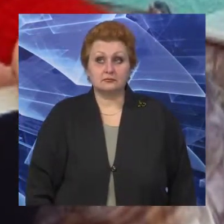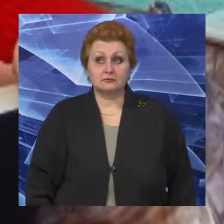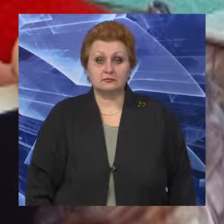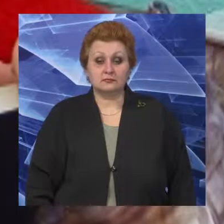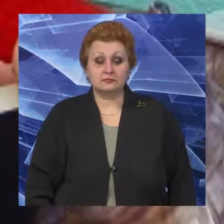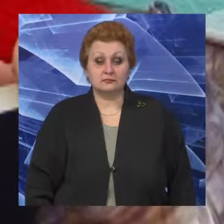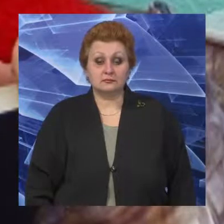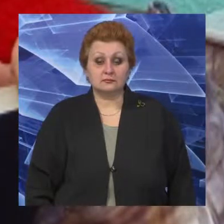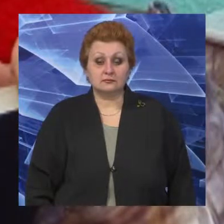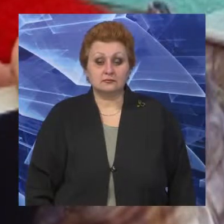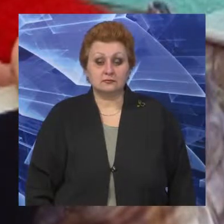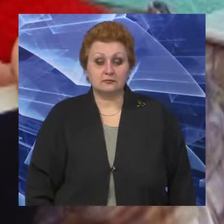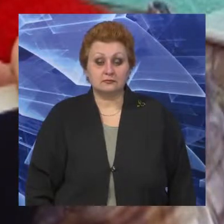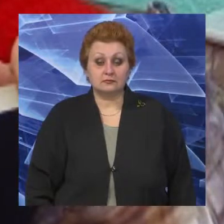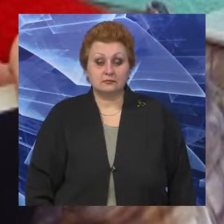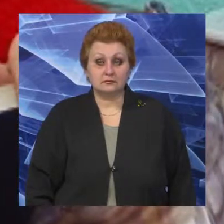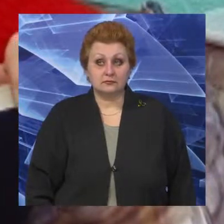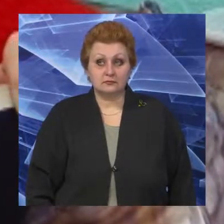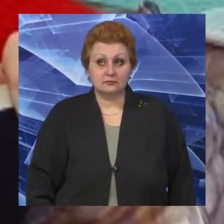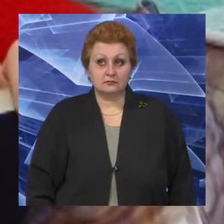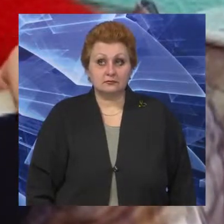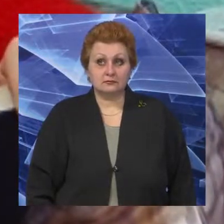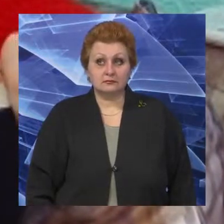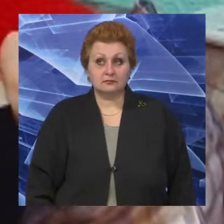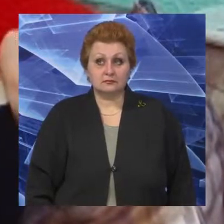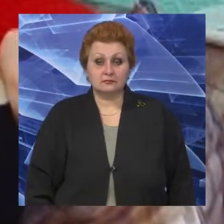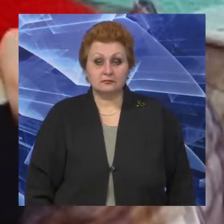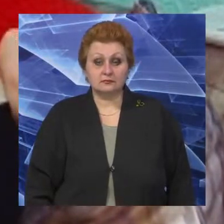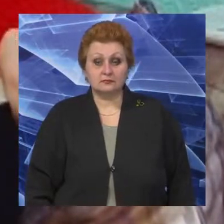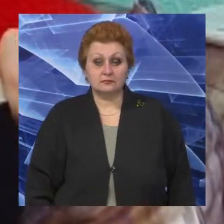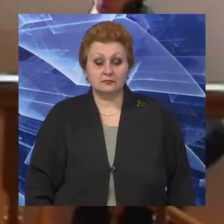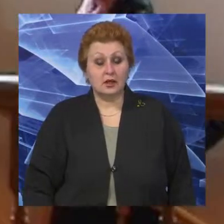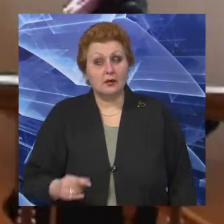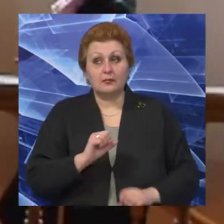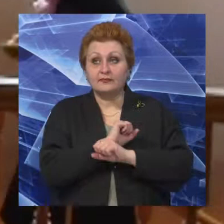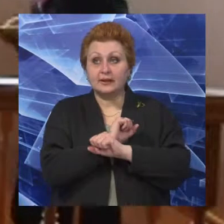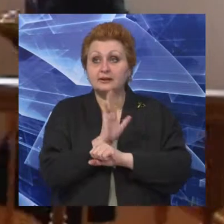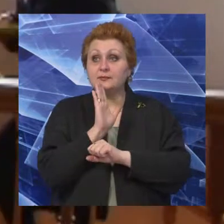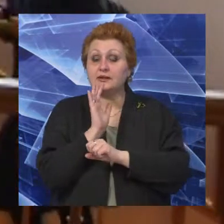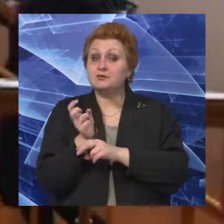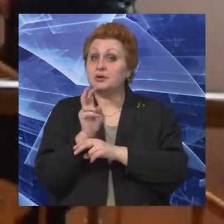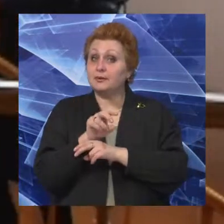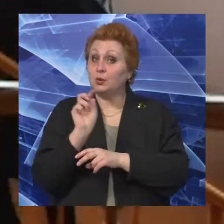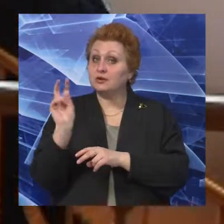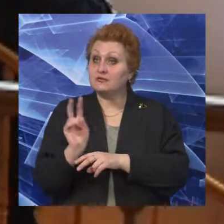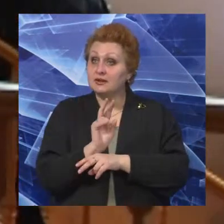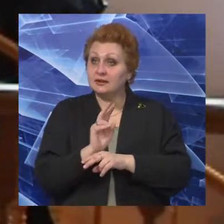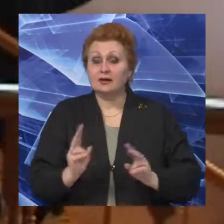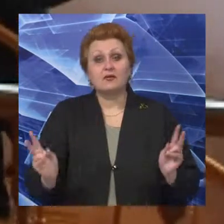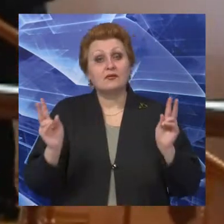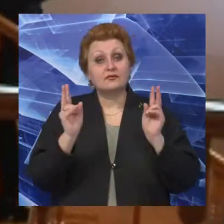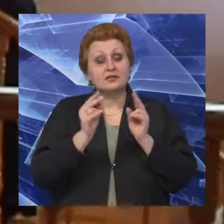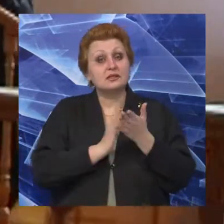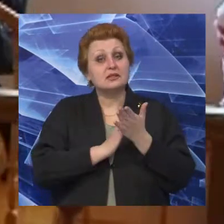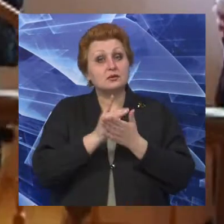вовек. От восхода солнца и до запада да будет прославляемое имя Господне, высок над всеми народами Господь. По выходным девушки ходят в церковь. Еще есть встречи